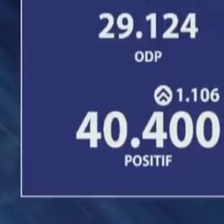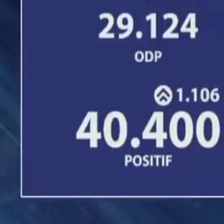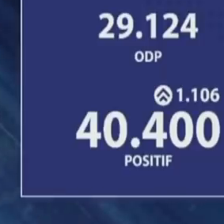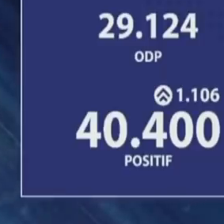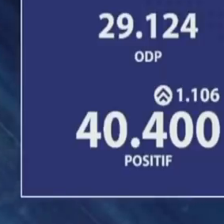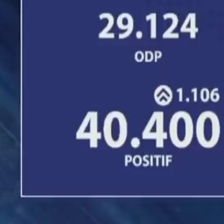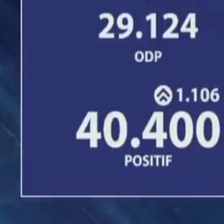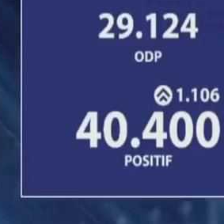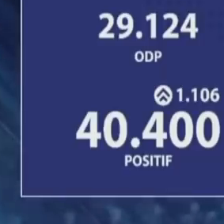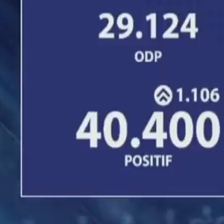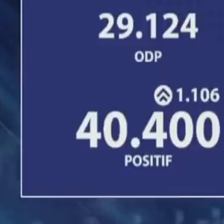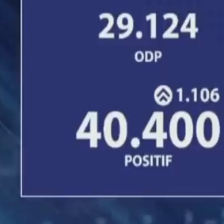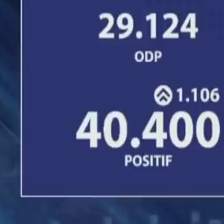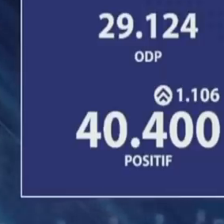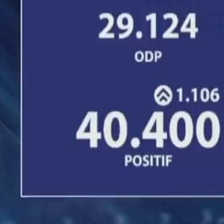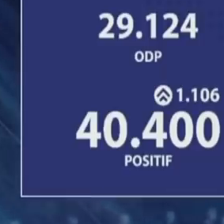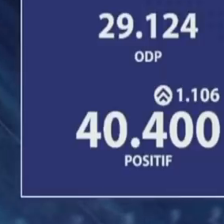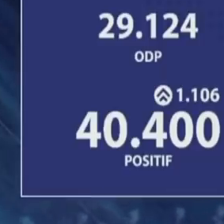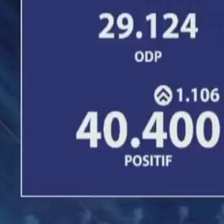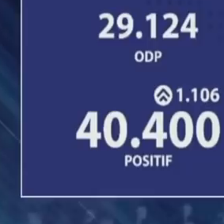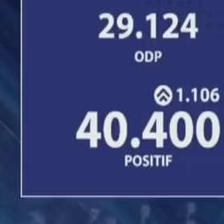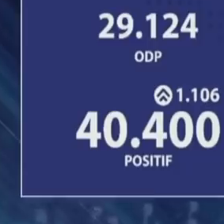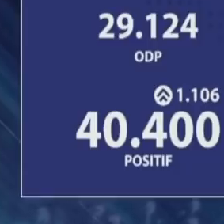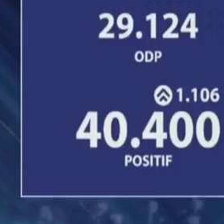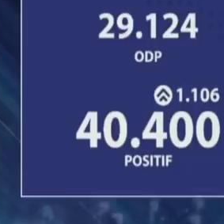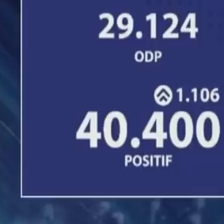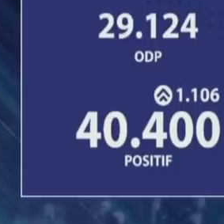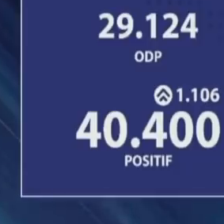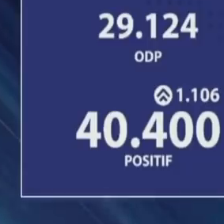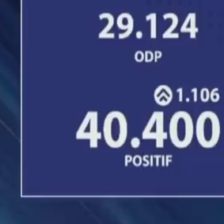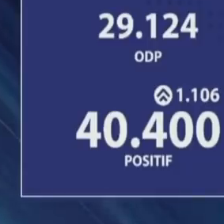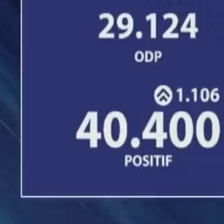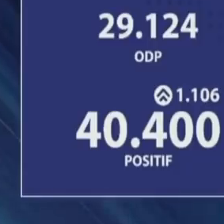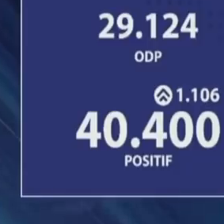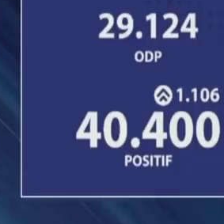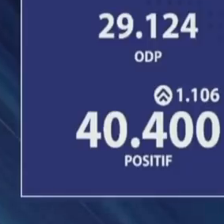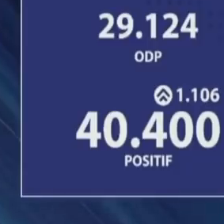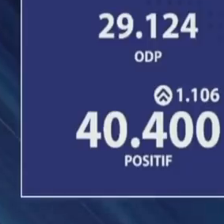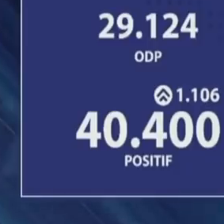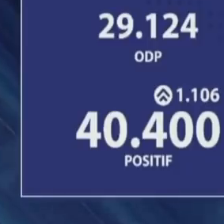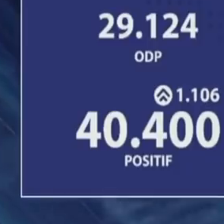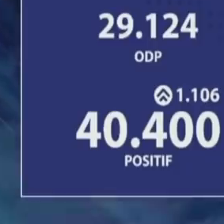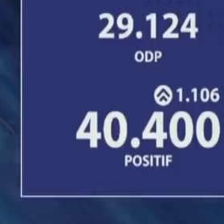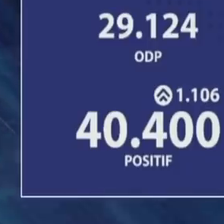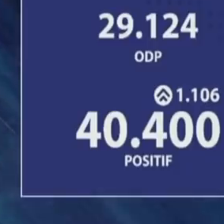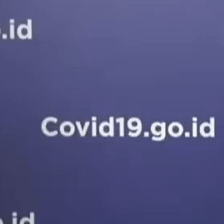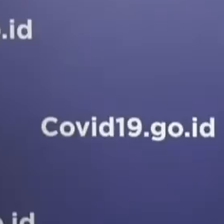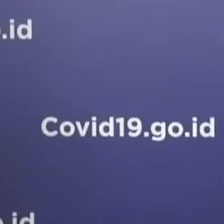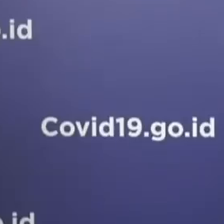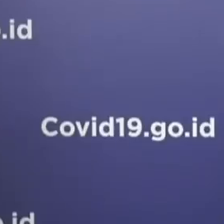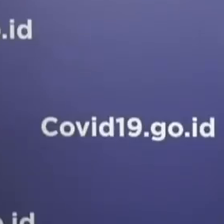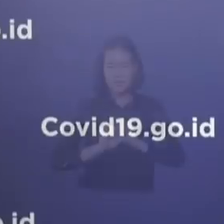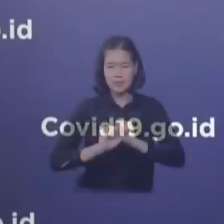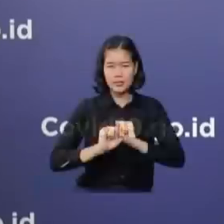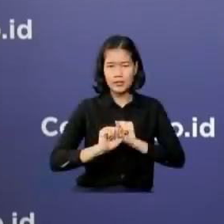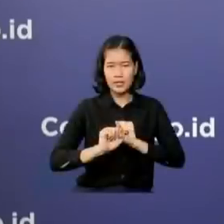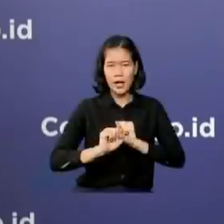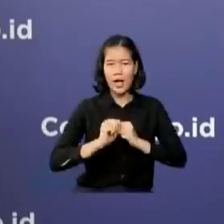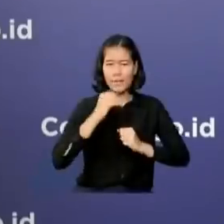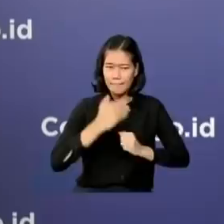oleh masyarakat kita bersyukur bahwa aktivitas produktif secara